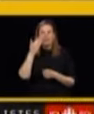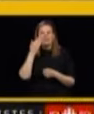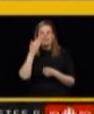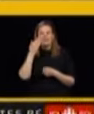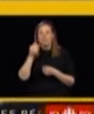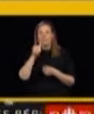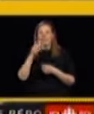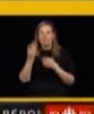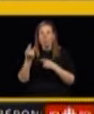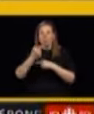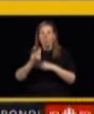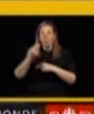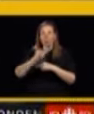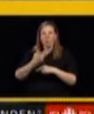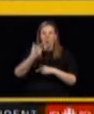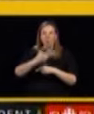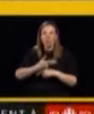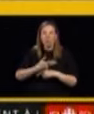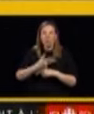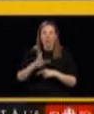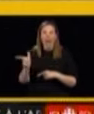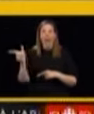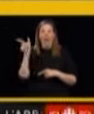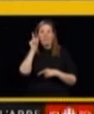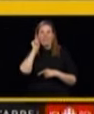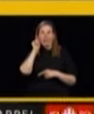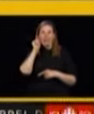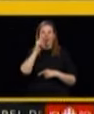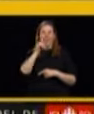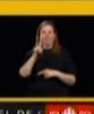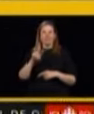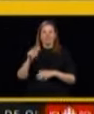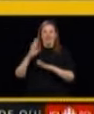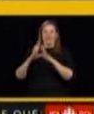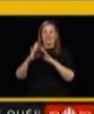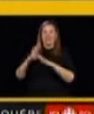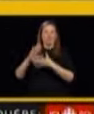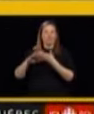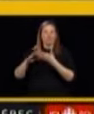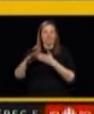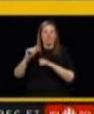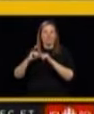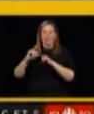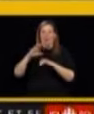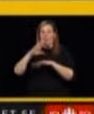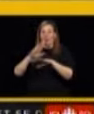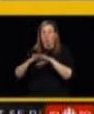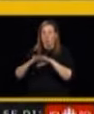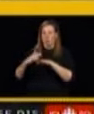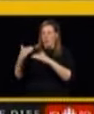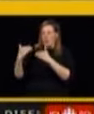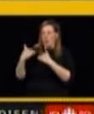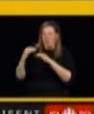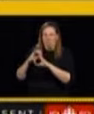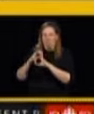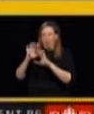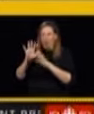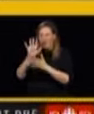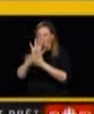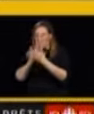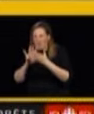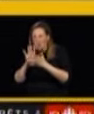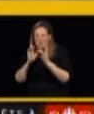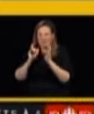on va entendre des histoires où les tâches ne seront pas assez bien définies ou bien